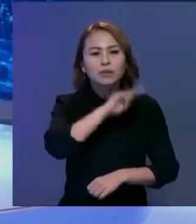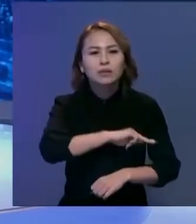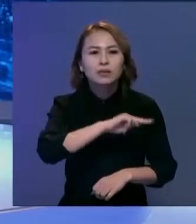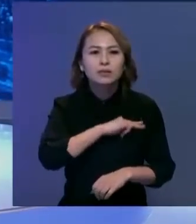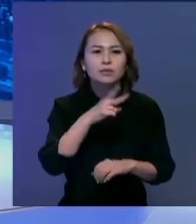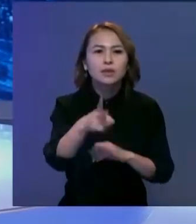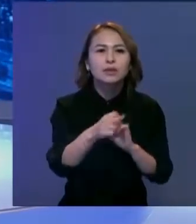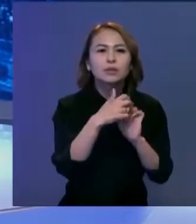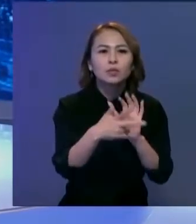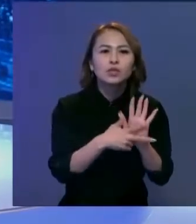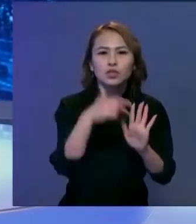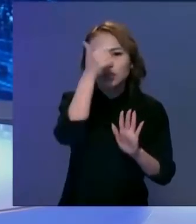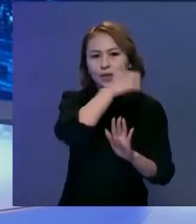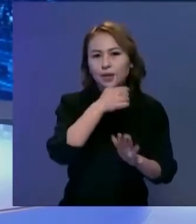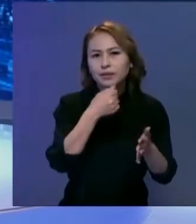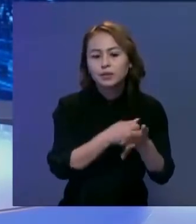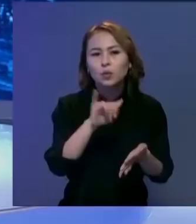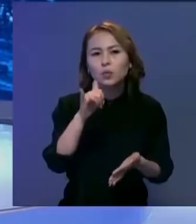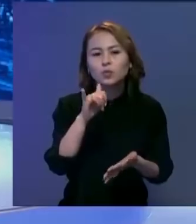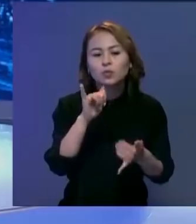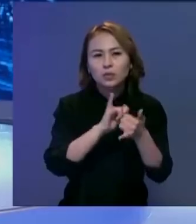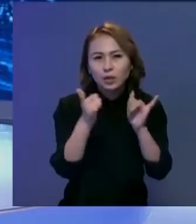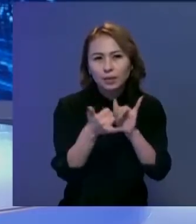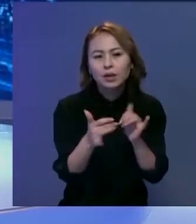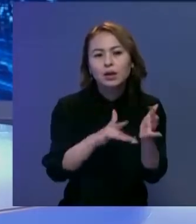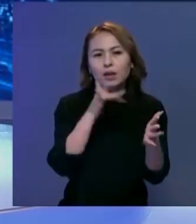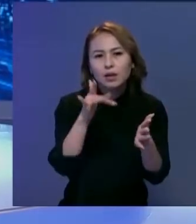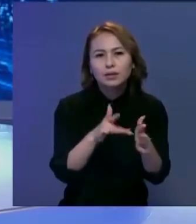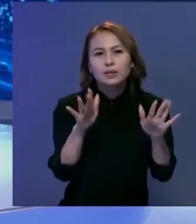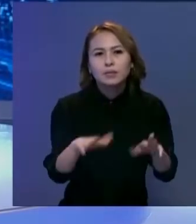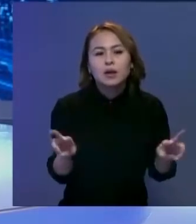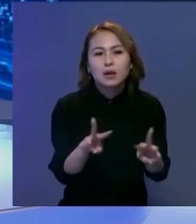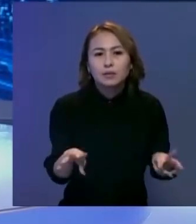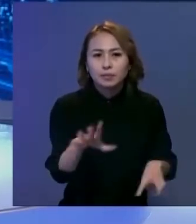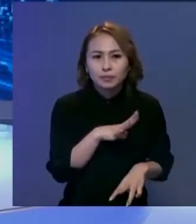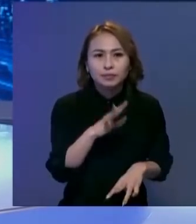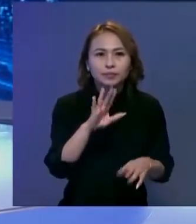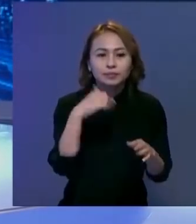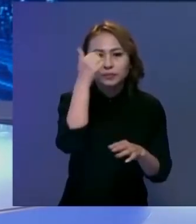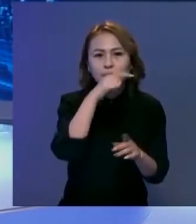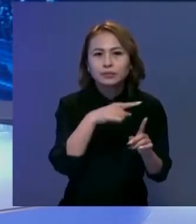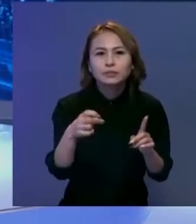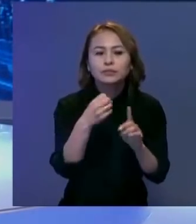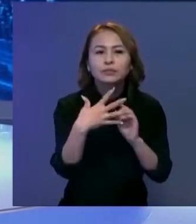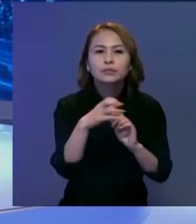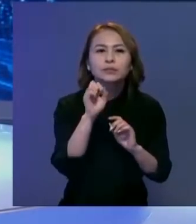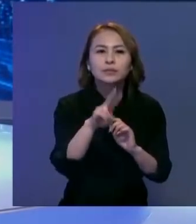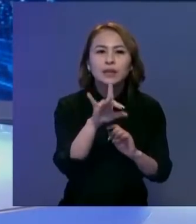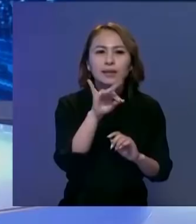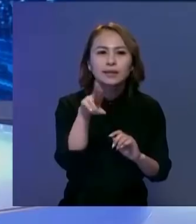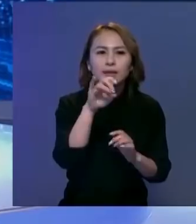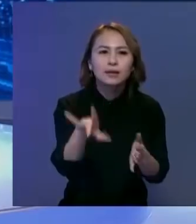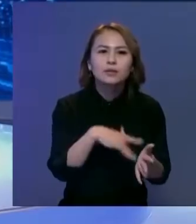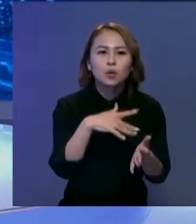Мемлекетті қызметкер 2018 жылға дейін өскімен қаласының әкімі болған. Алайда сол жылдың 15-ші сәуірінде